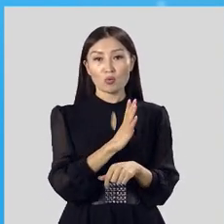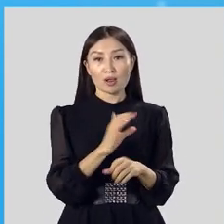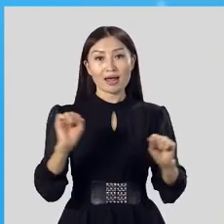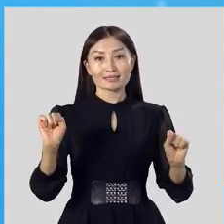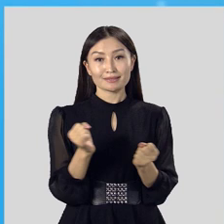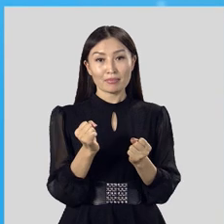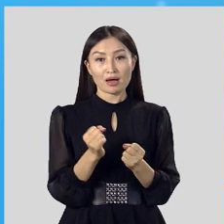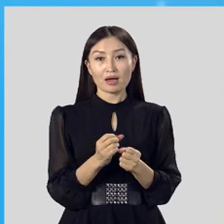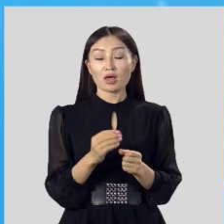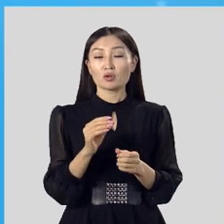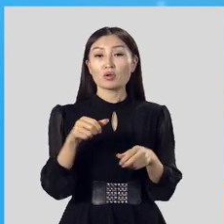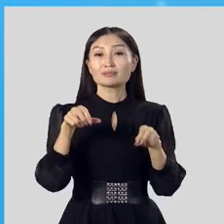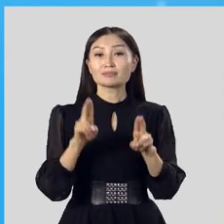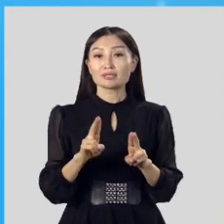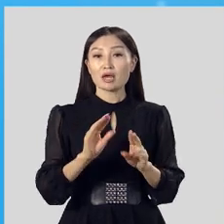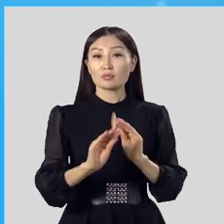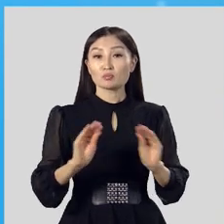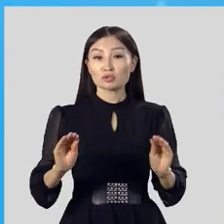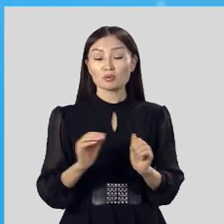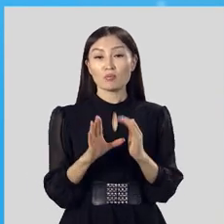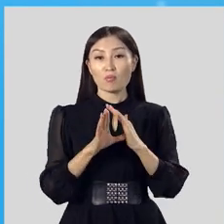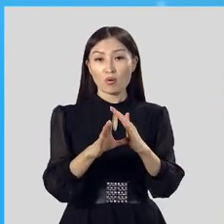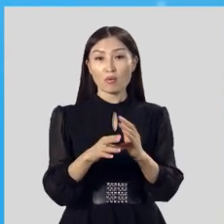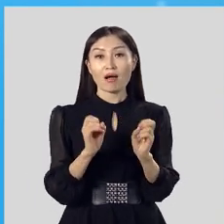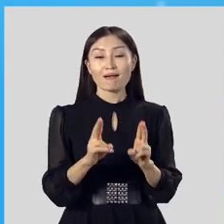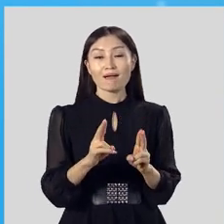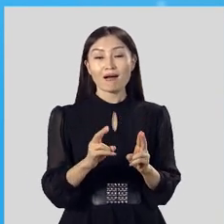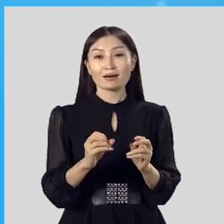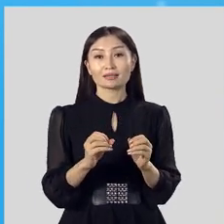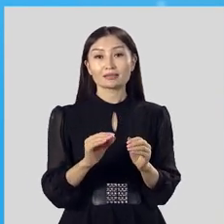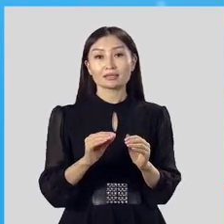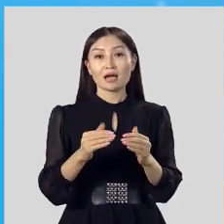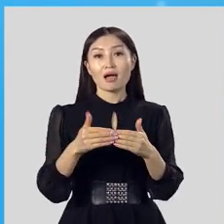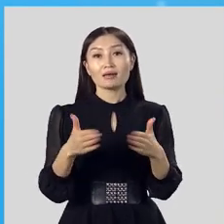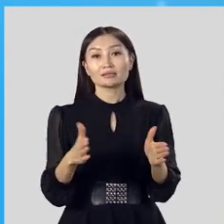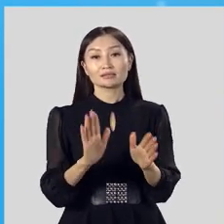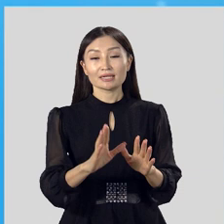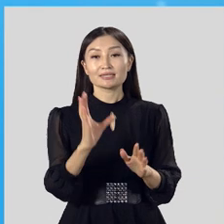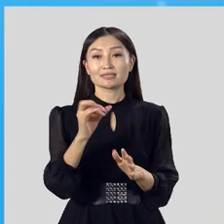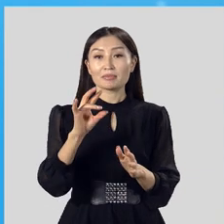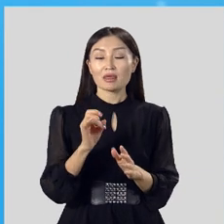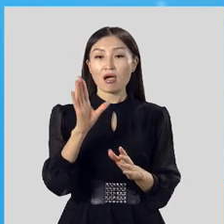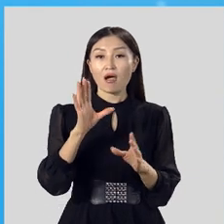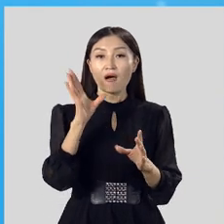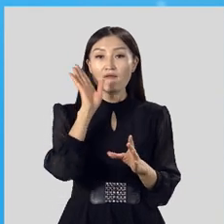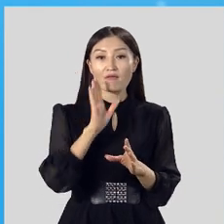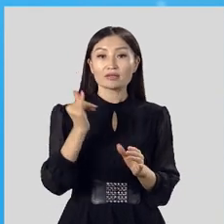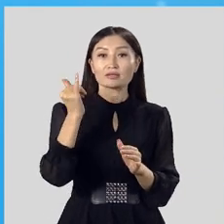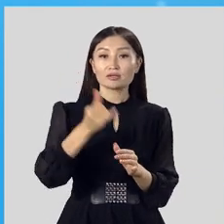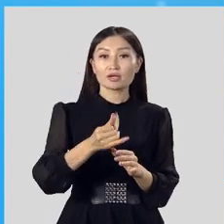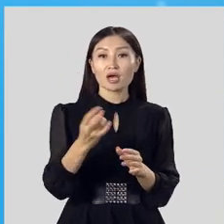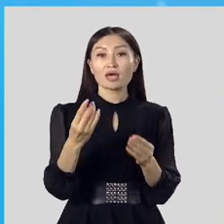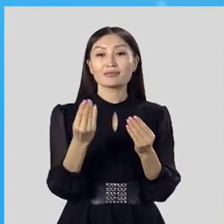зима, но искусственным способом. Как же разбудить такие семена? Замочить их в воде, дать